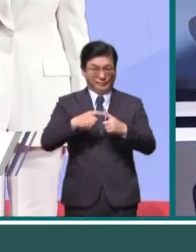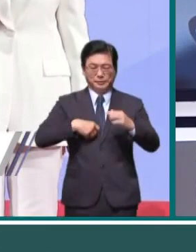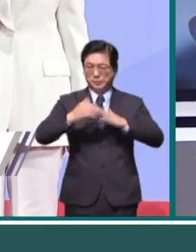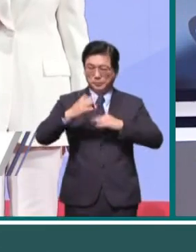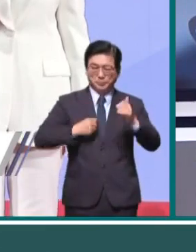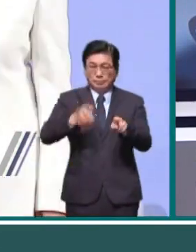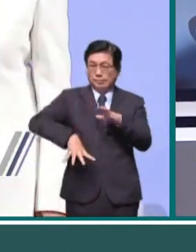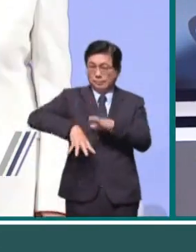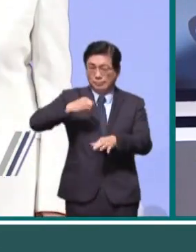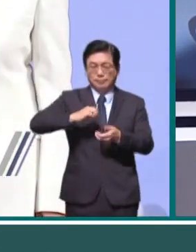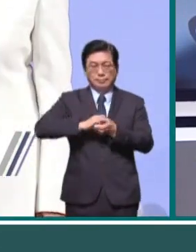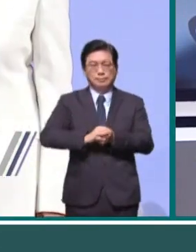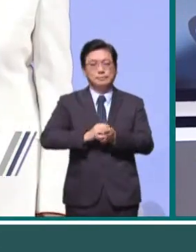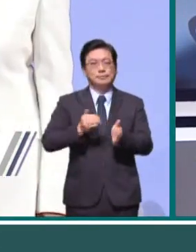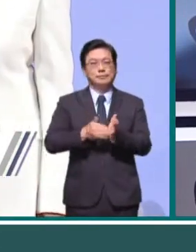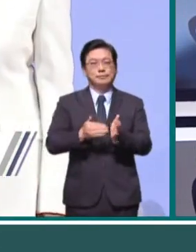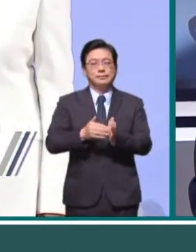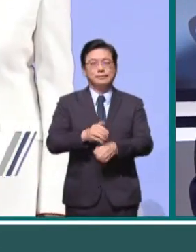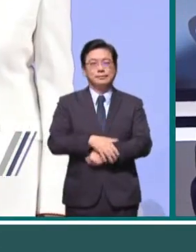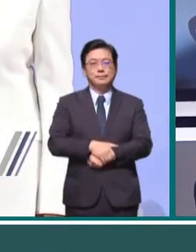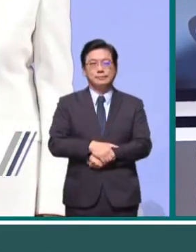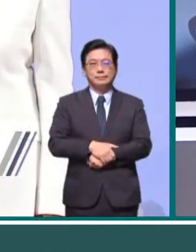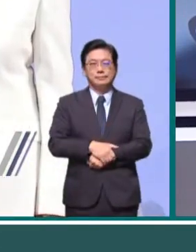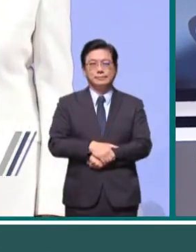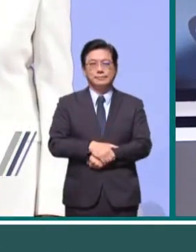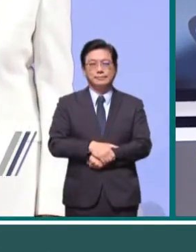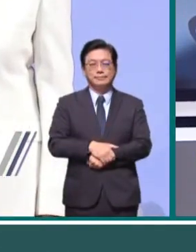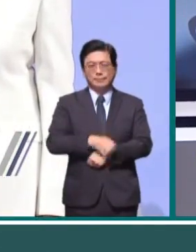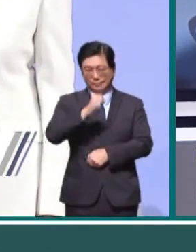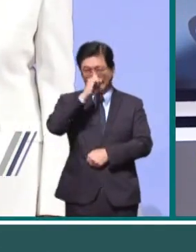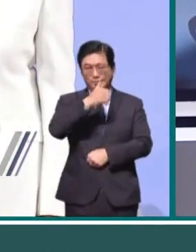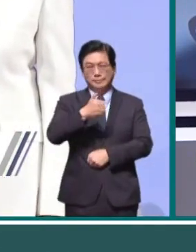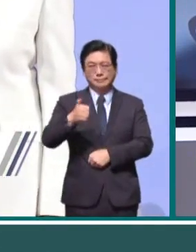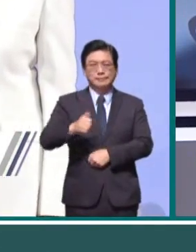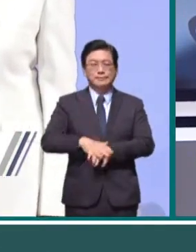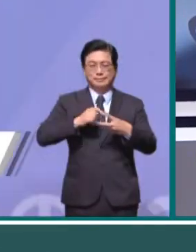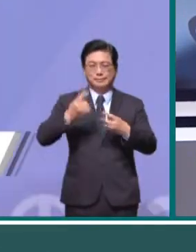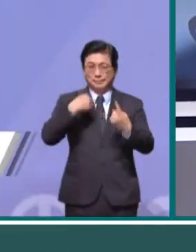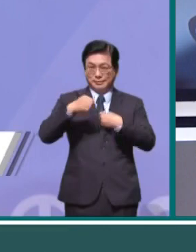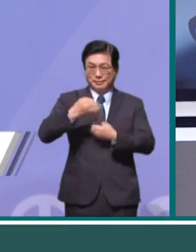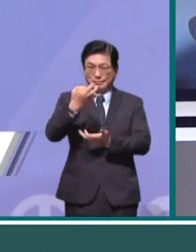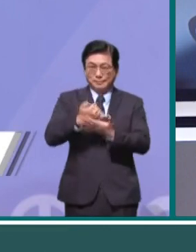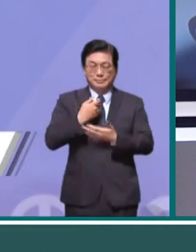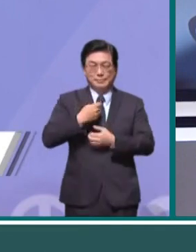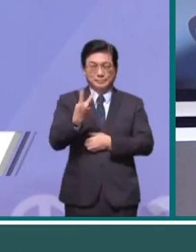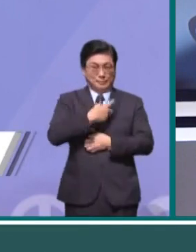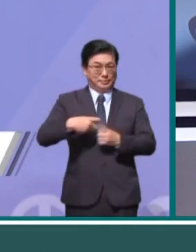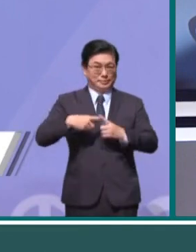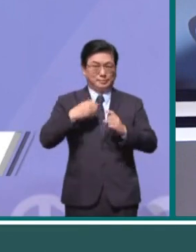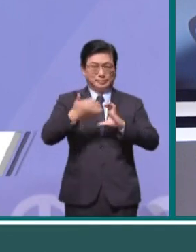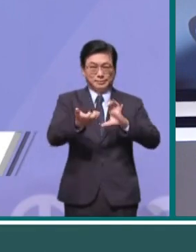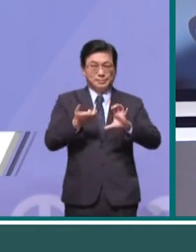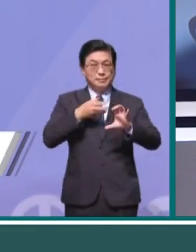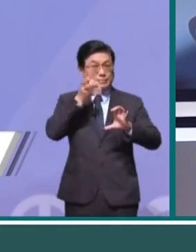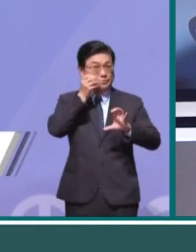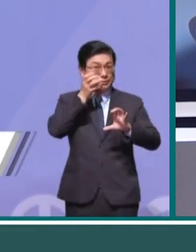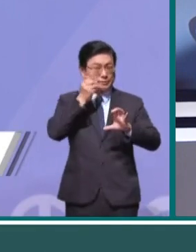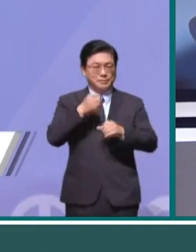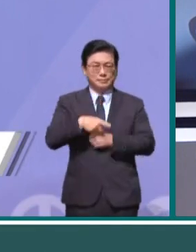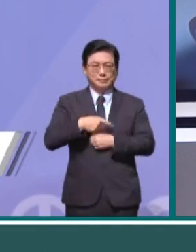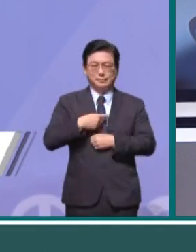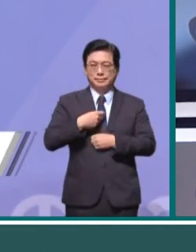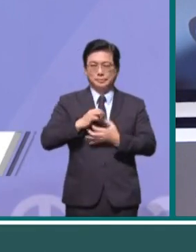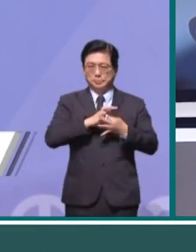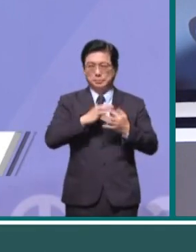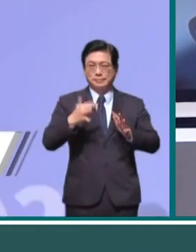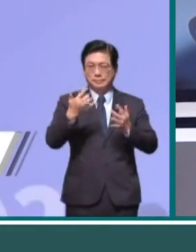一阶段蒋万安有讲一点点政见啊，包括像什么生育补助这些，这个他有讲。黄珊珊是完